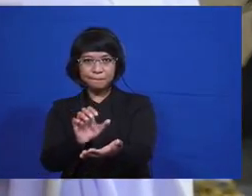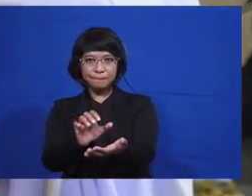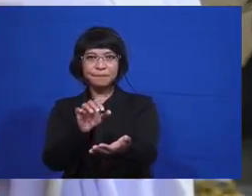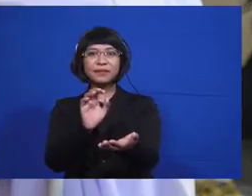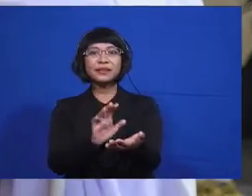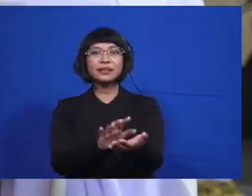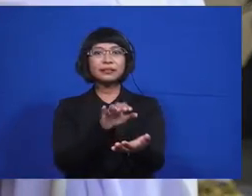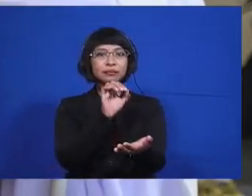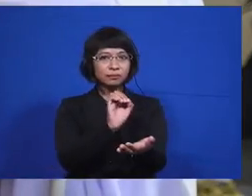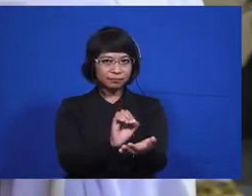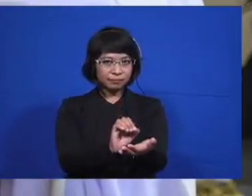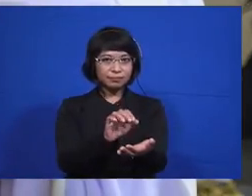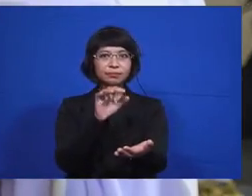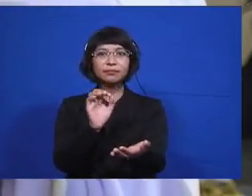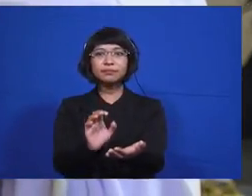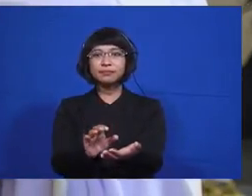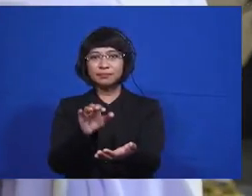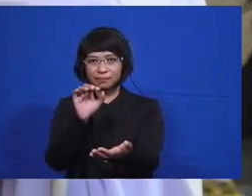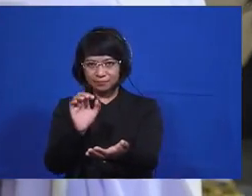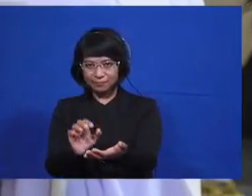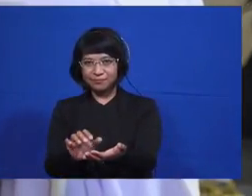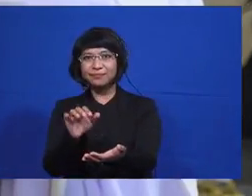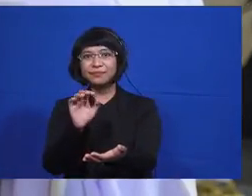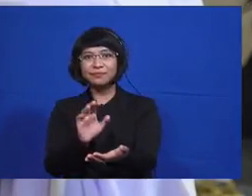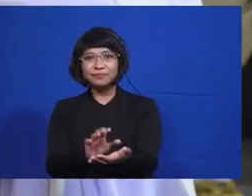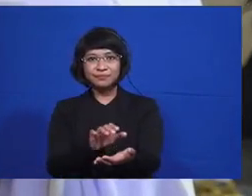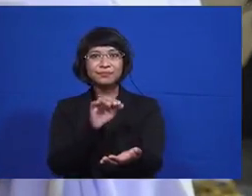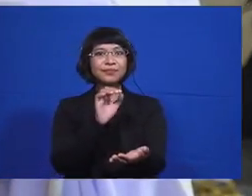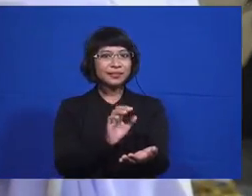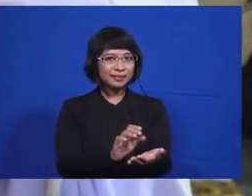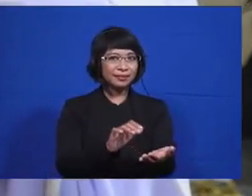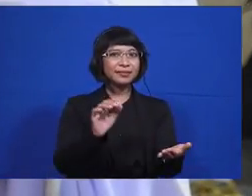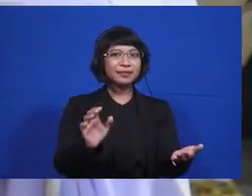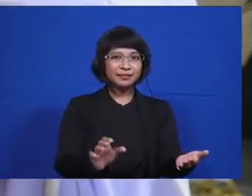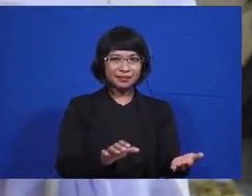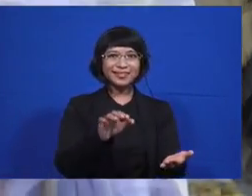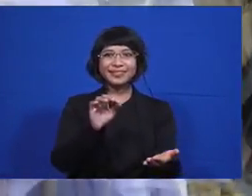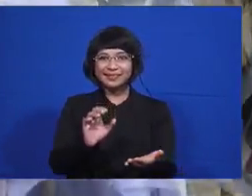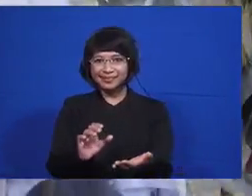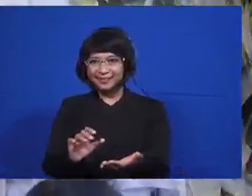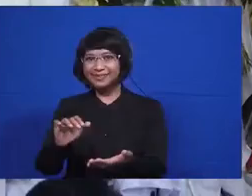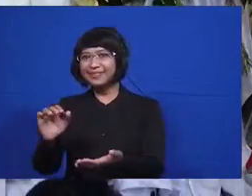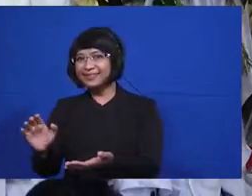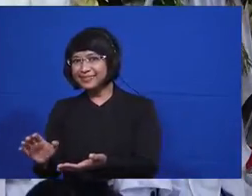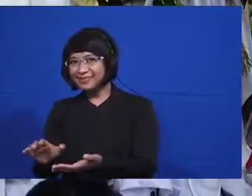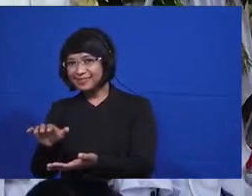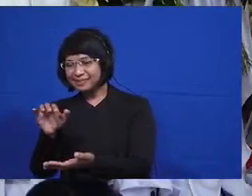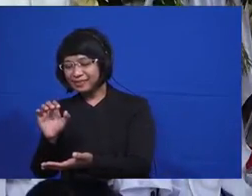Thank you.